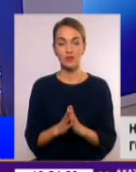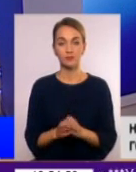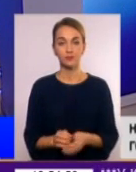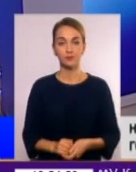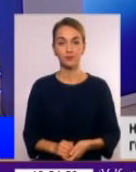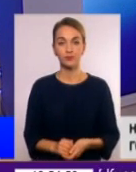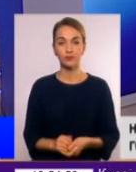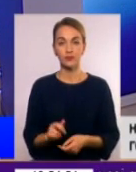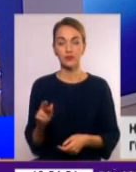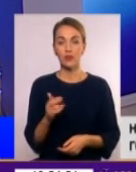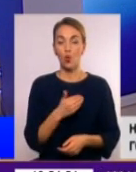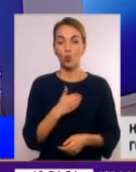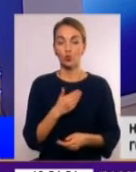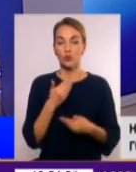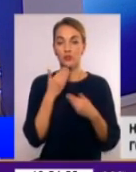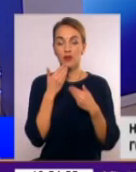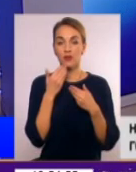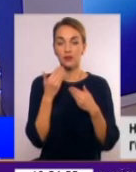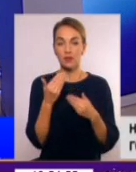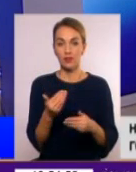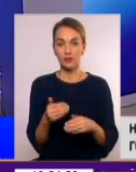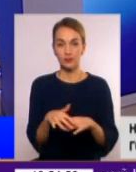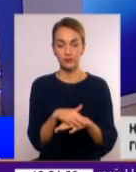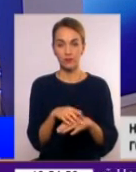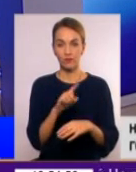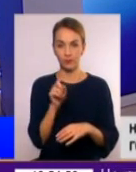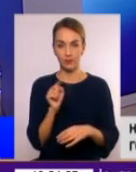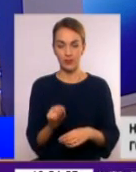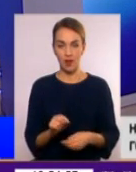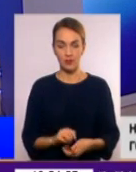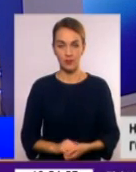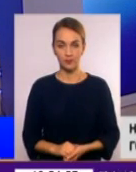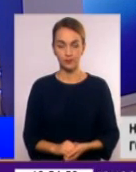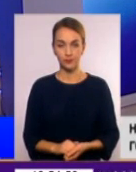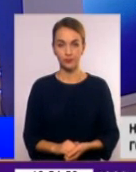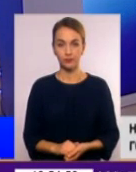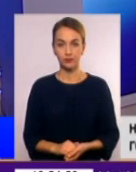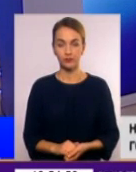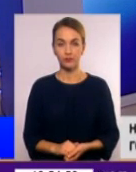Я хочу вам задати на вам дві питання. Один вопрос. Будь ласка.